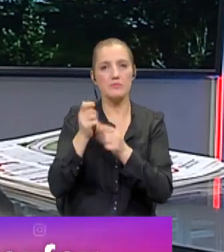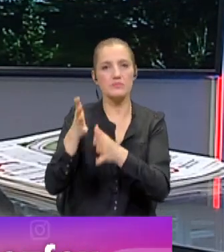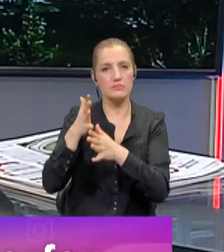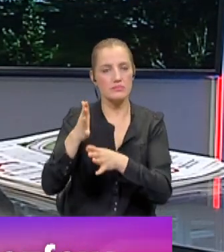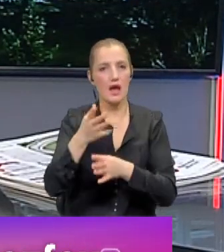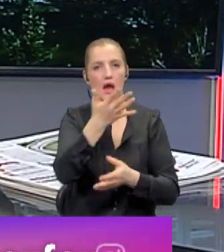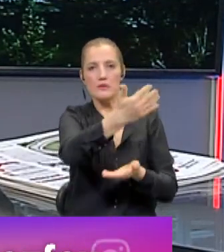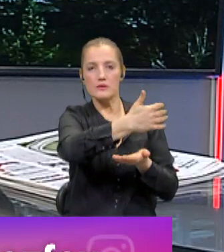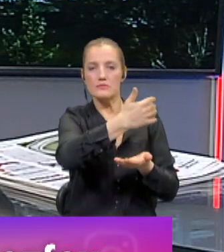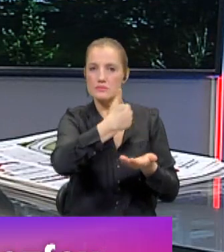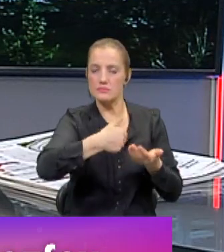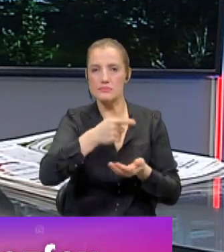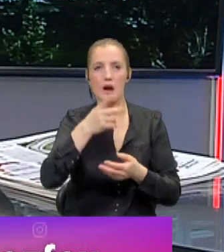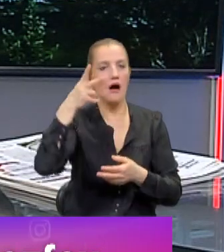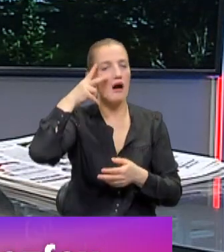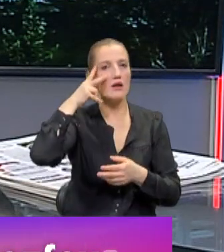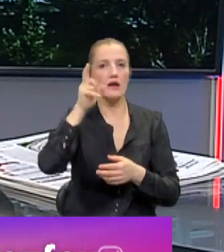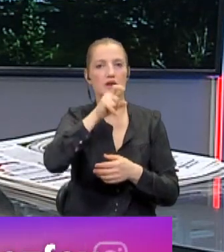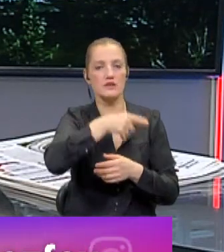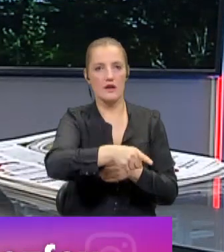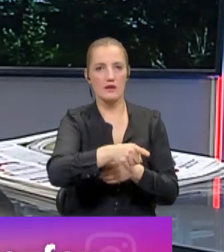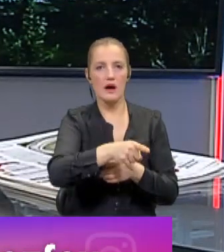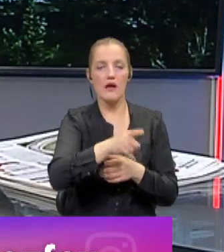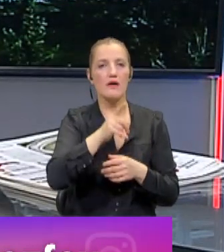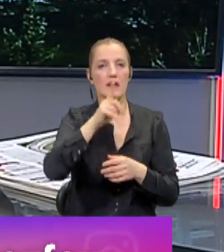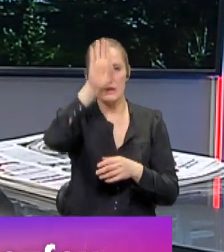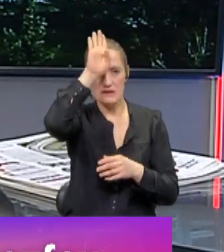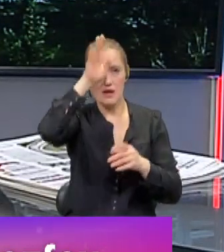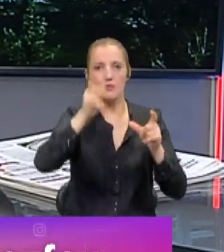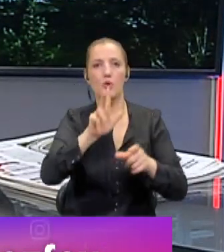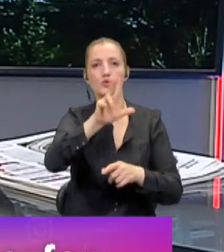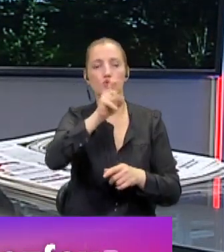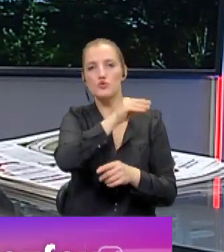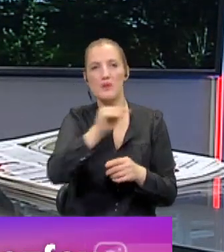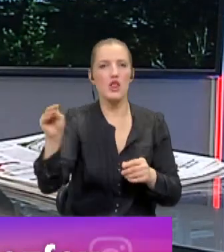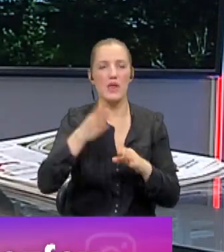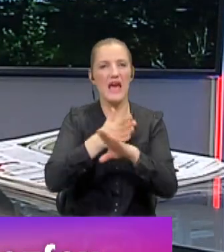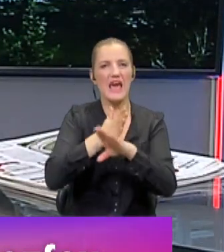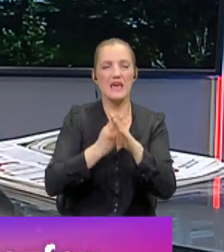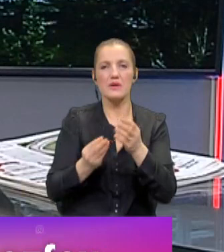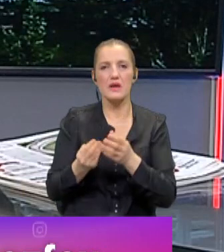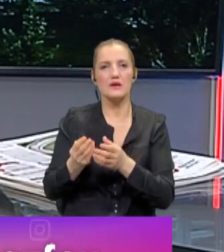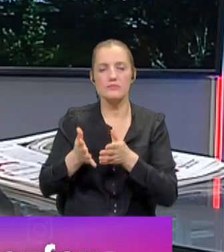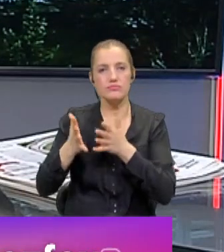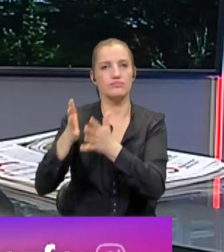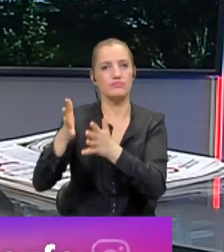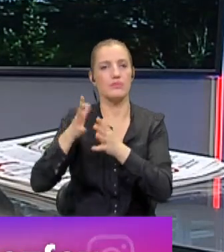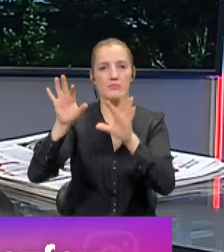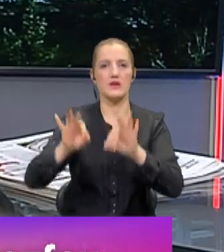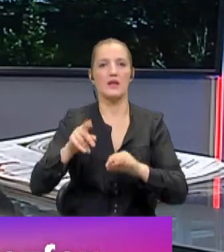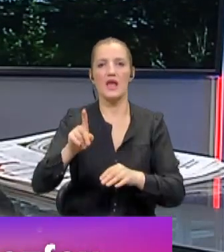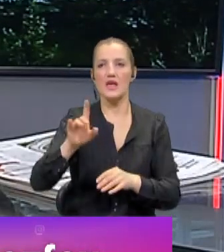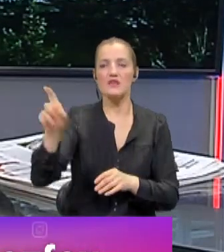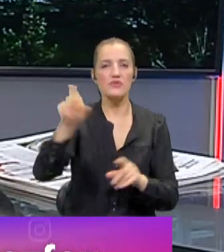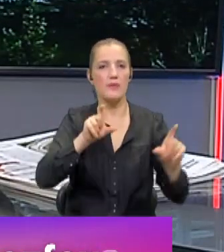üretilirken Aralık ayında İstanbul'da bir ayda 39 milyon ekmek üretilmeye başlandı şimdi kimse kimseye